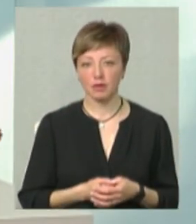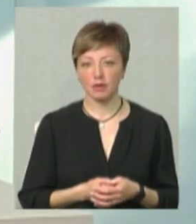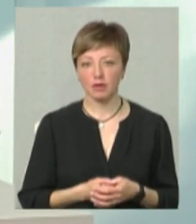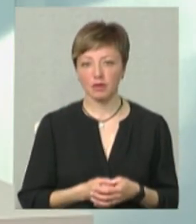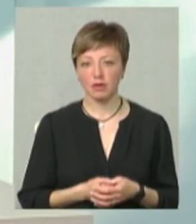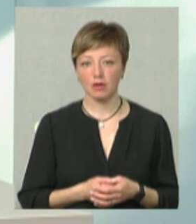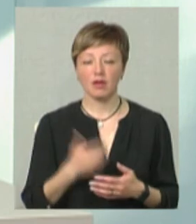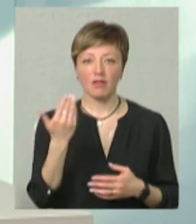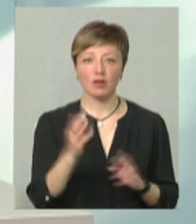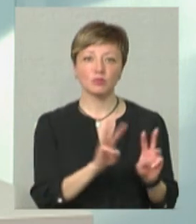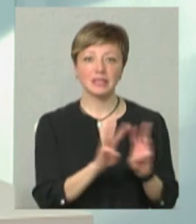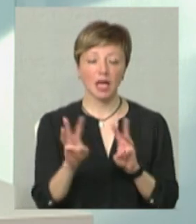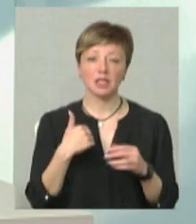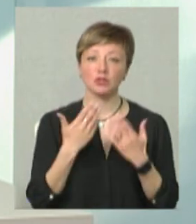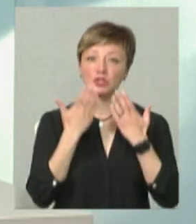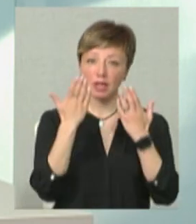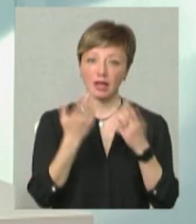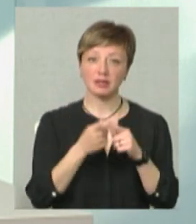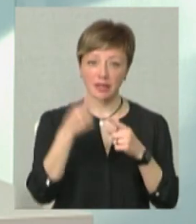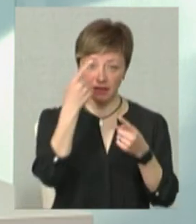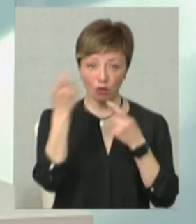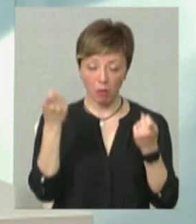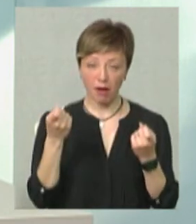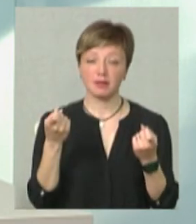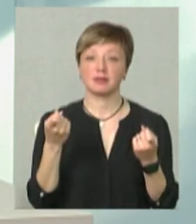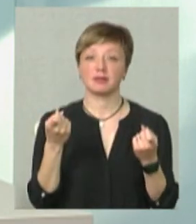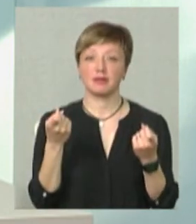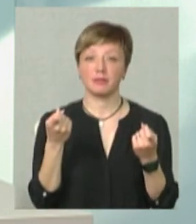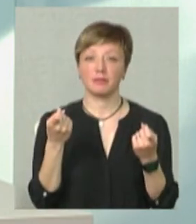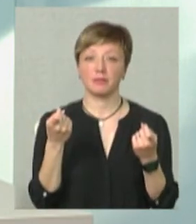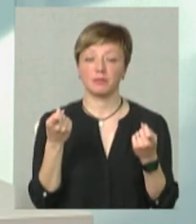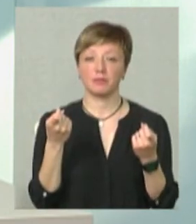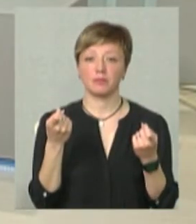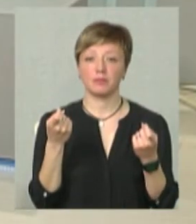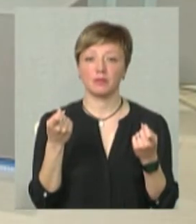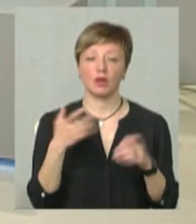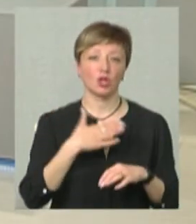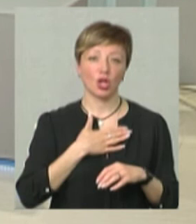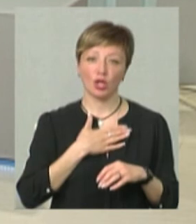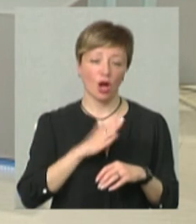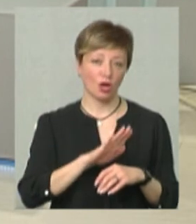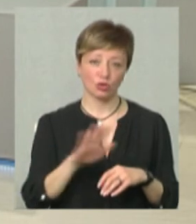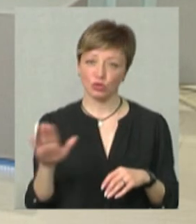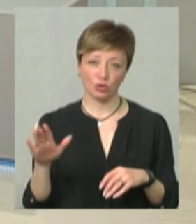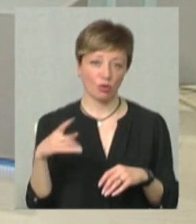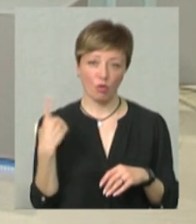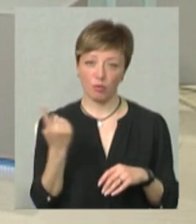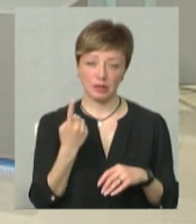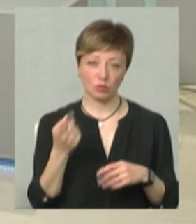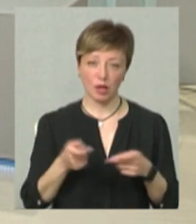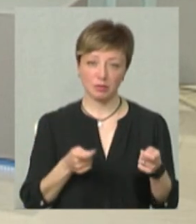До речі, на вашому сайті я читала цей інформація, не нашої